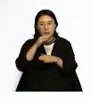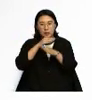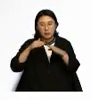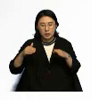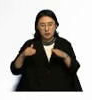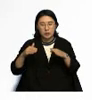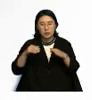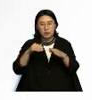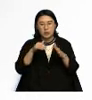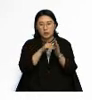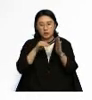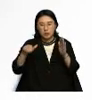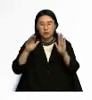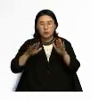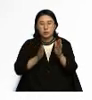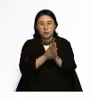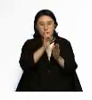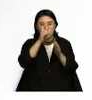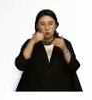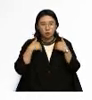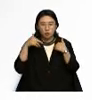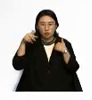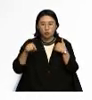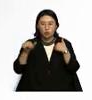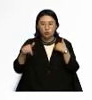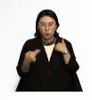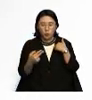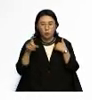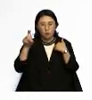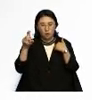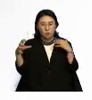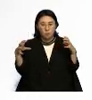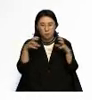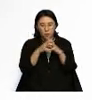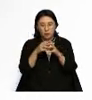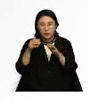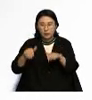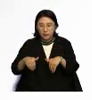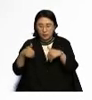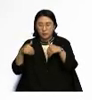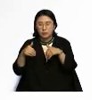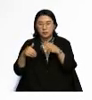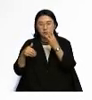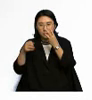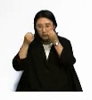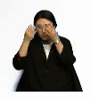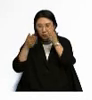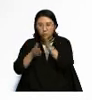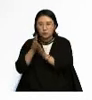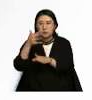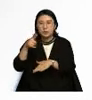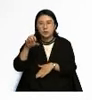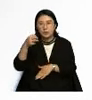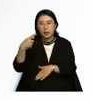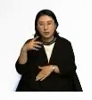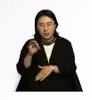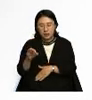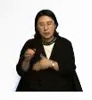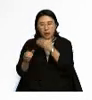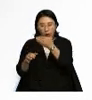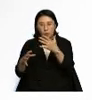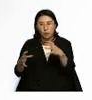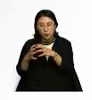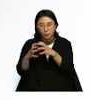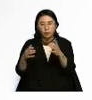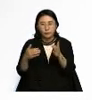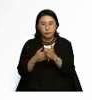기준으로 북구에 현재 시청이 위치한 주교동 등 10개 동을, 남구에는 3기 신도시가 들어설 창릉동 등 9개